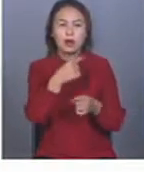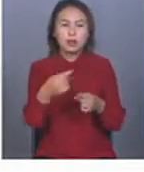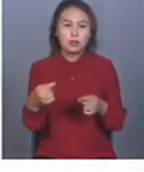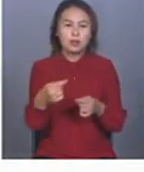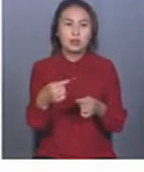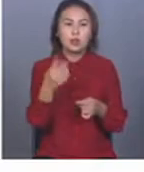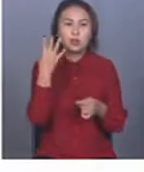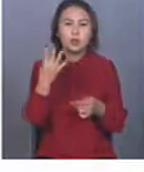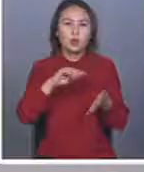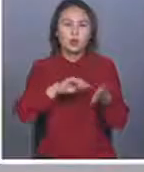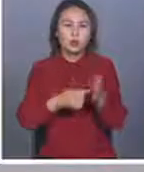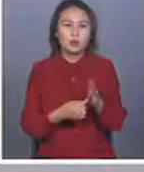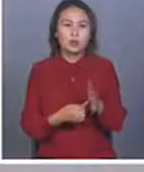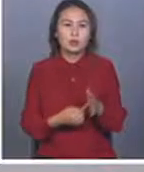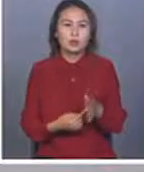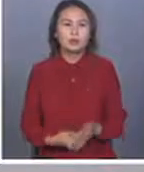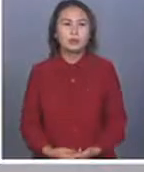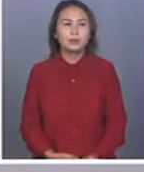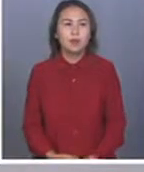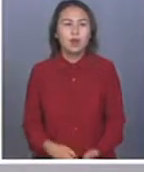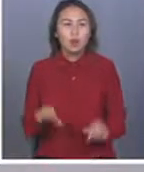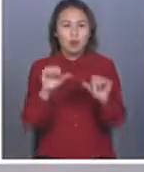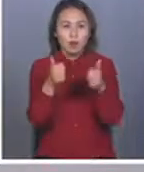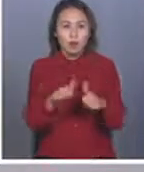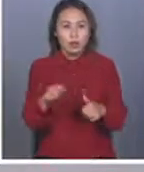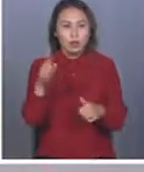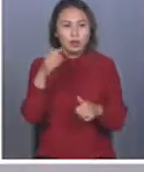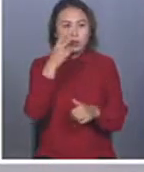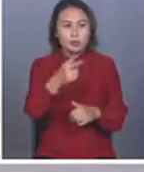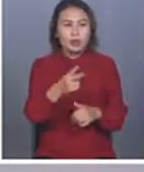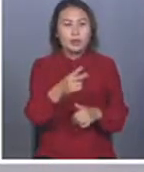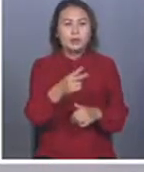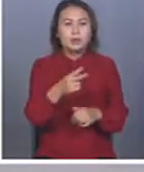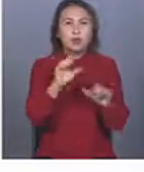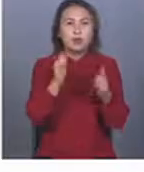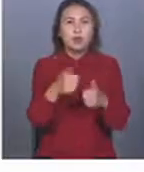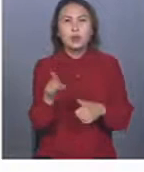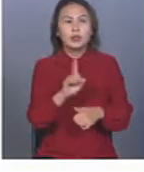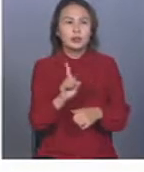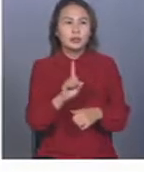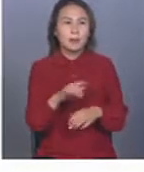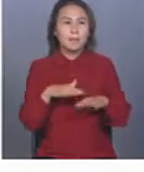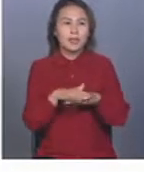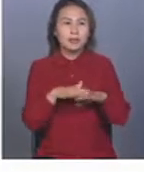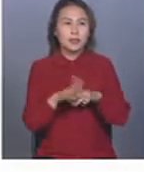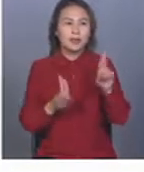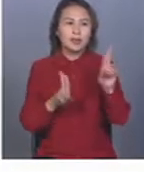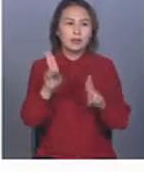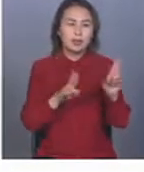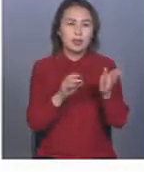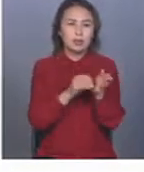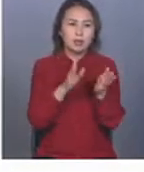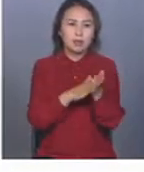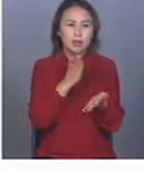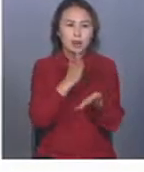4-ке көбейтіндісі. Енді формула ұғымына көшейік. Формула деген не? Математикада ережелер әріптер